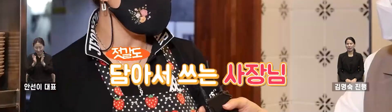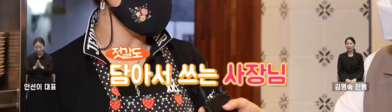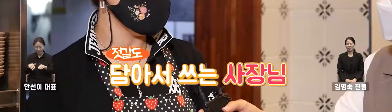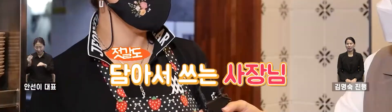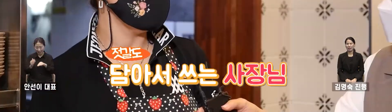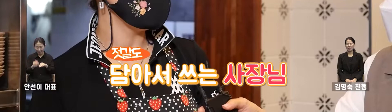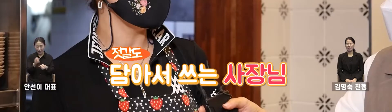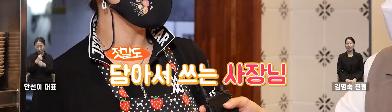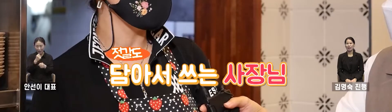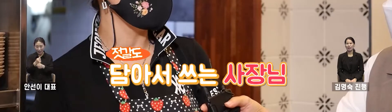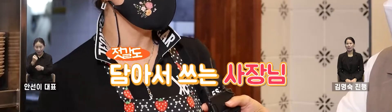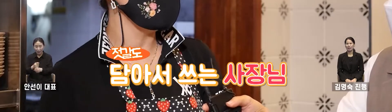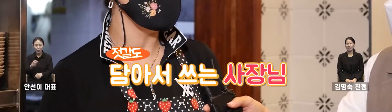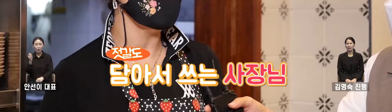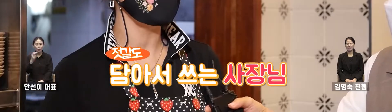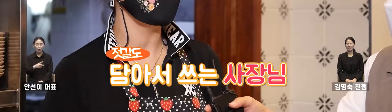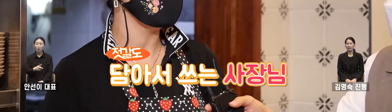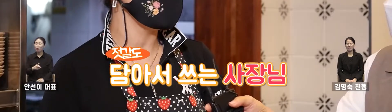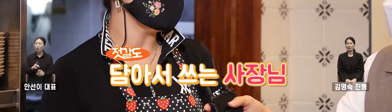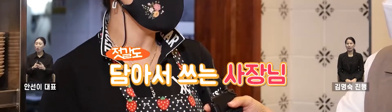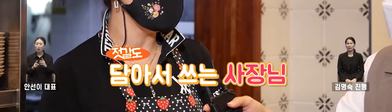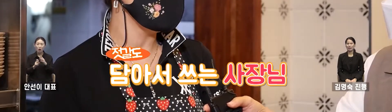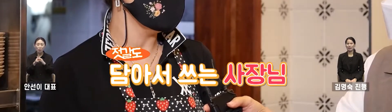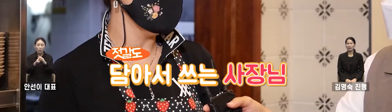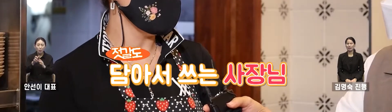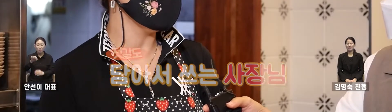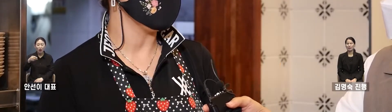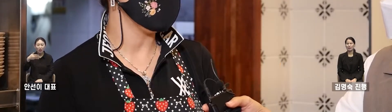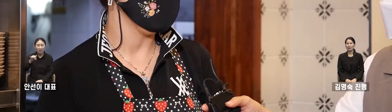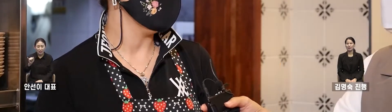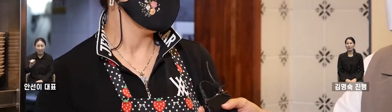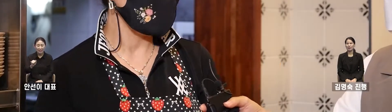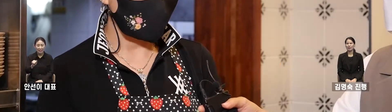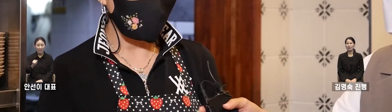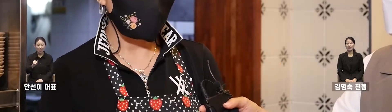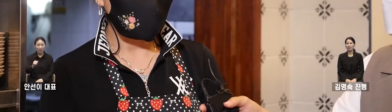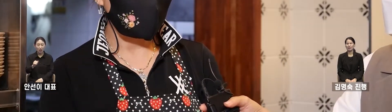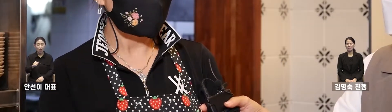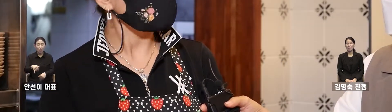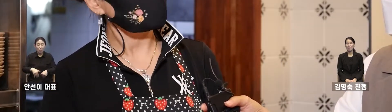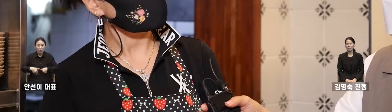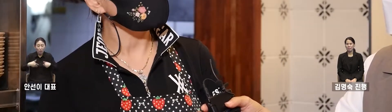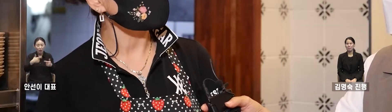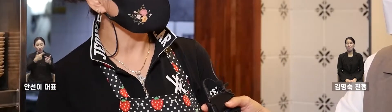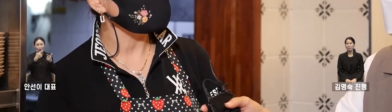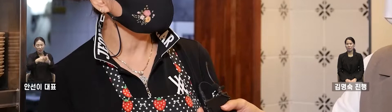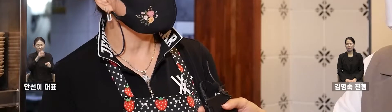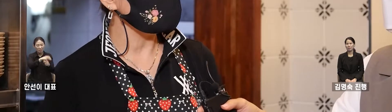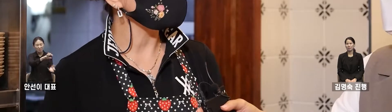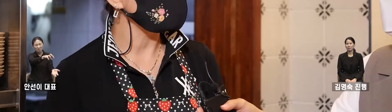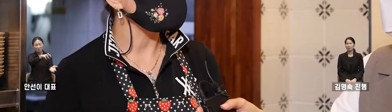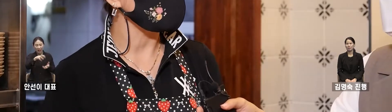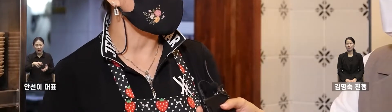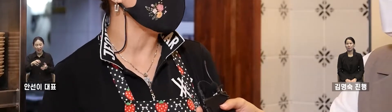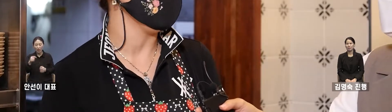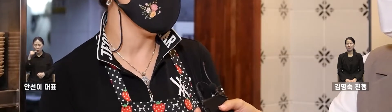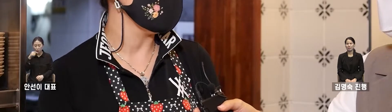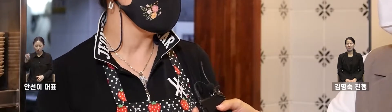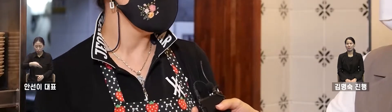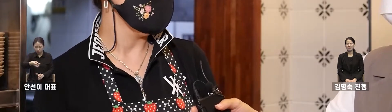쓰고 멸치액젓도 이제 생멸치를 봄에 부산에서 가져와서 여기서 직접